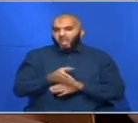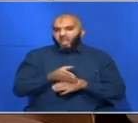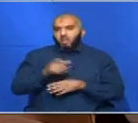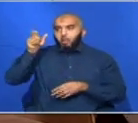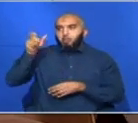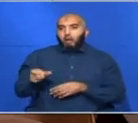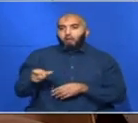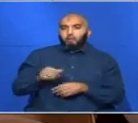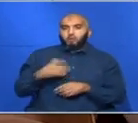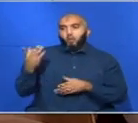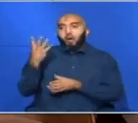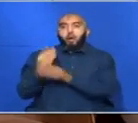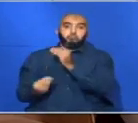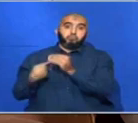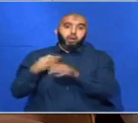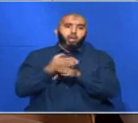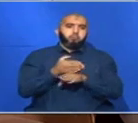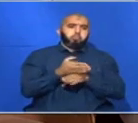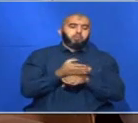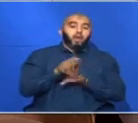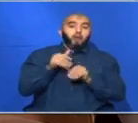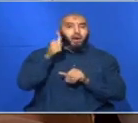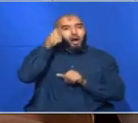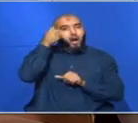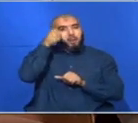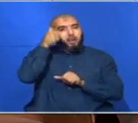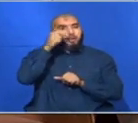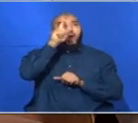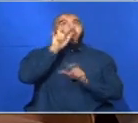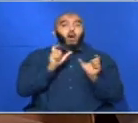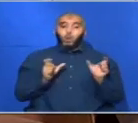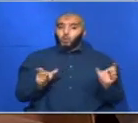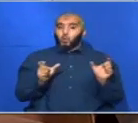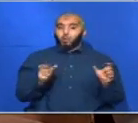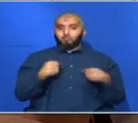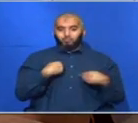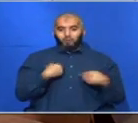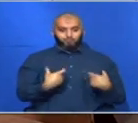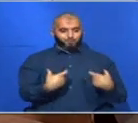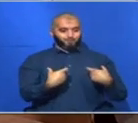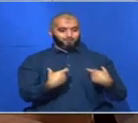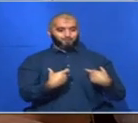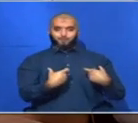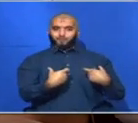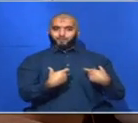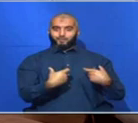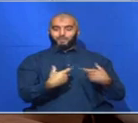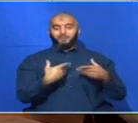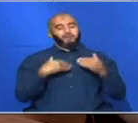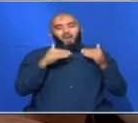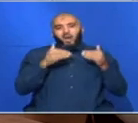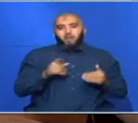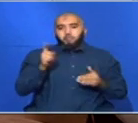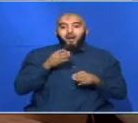ولكني عندما اذكر بان المولى عز وجل يراقبني فاني فانني اتوقف عن